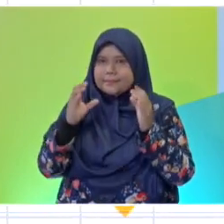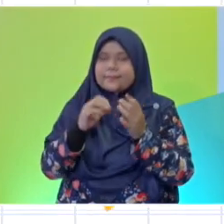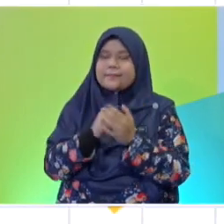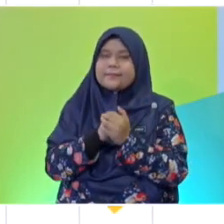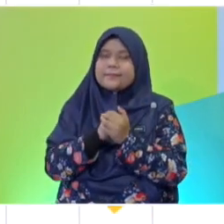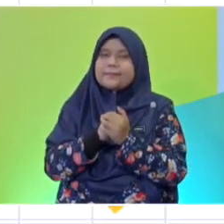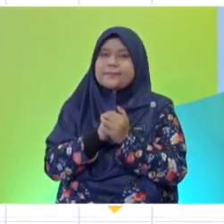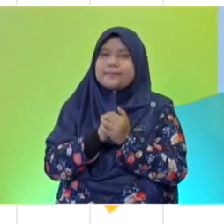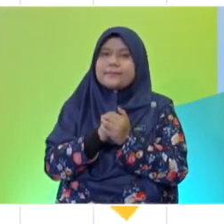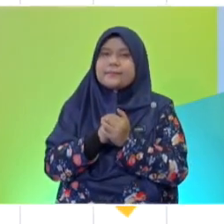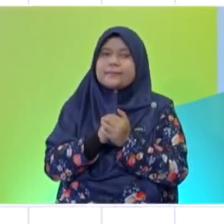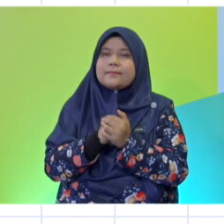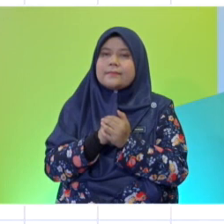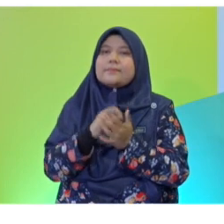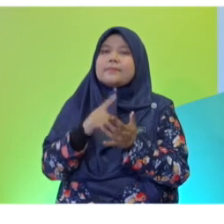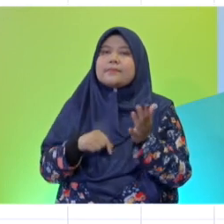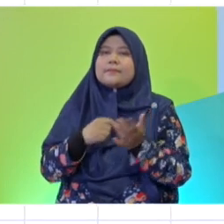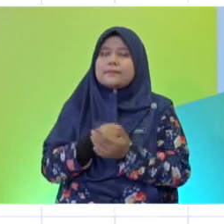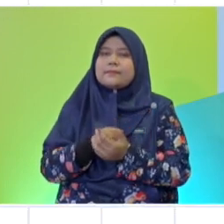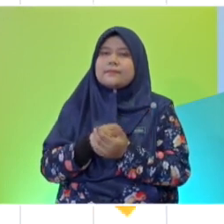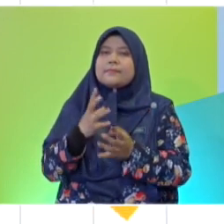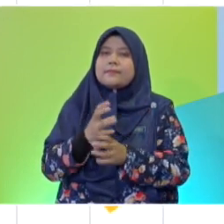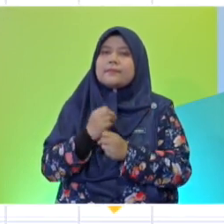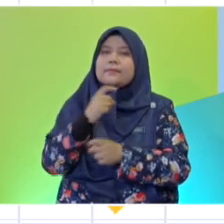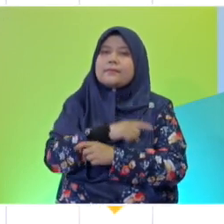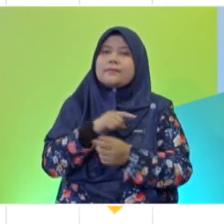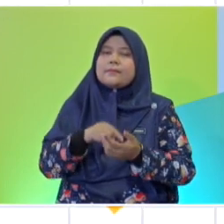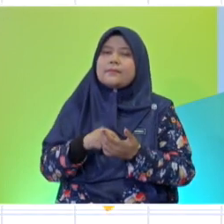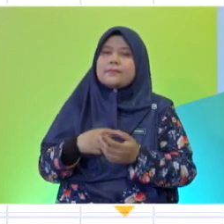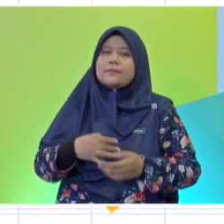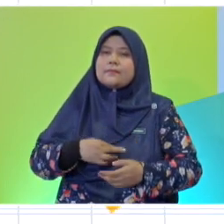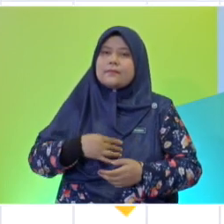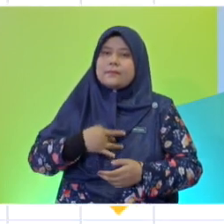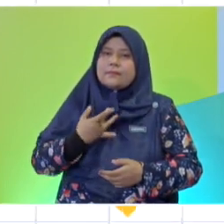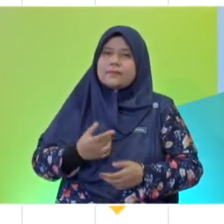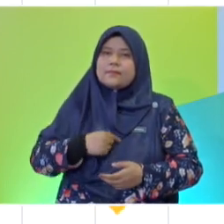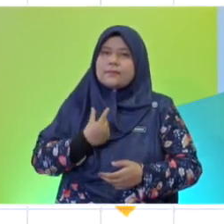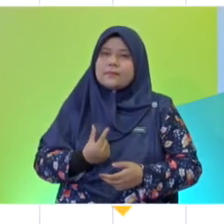Apakah anda dapat hari ini saya berhasil